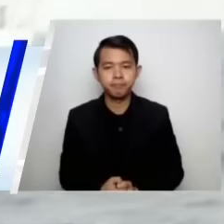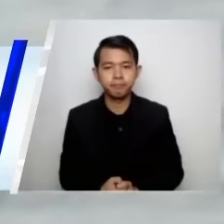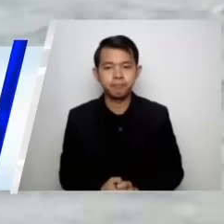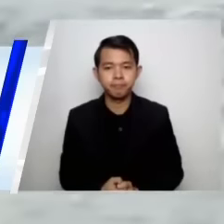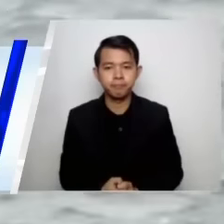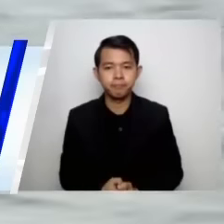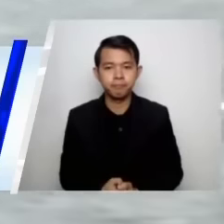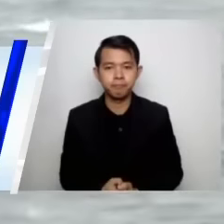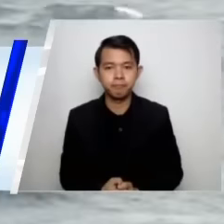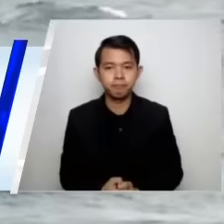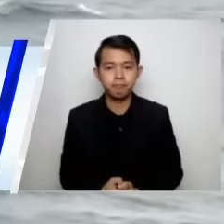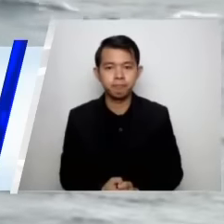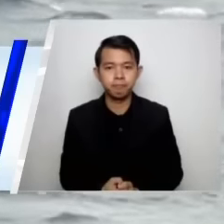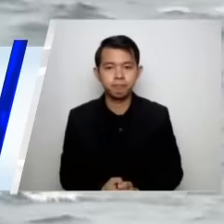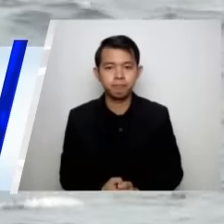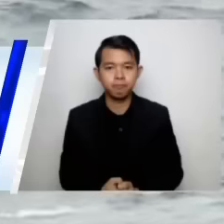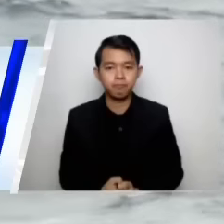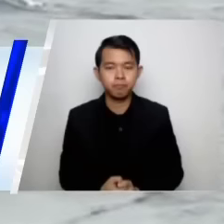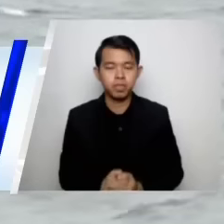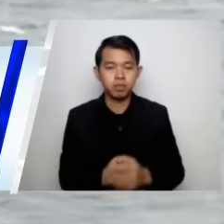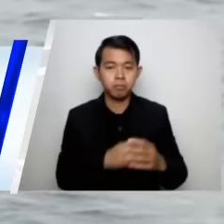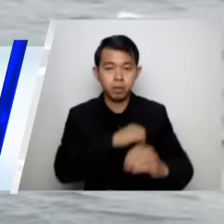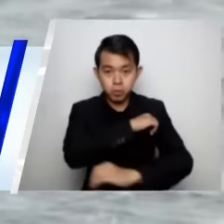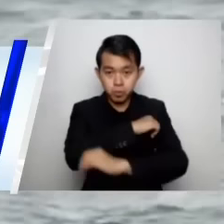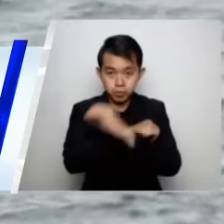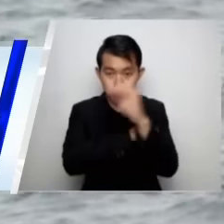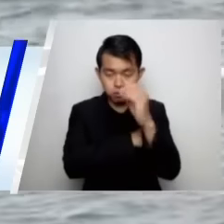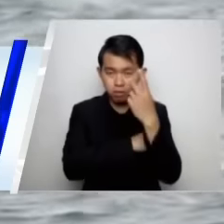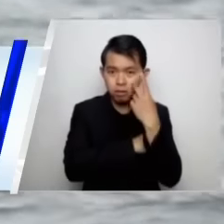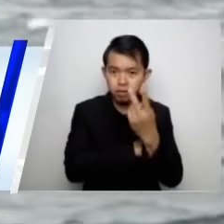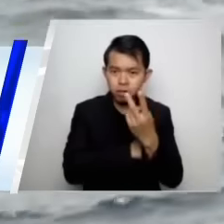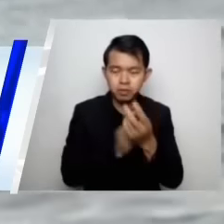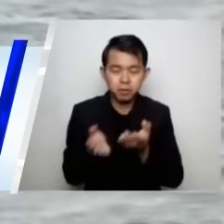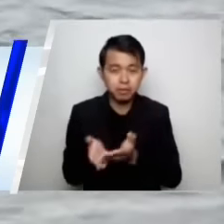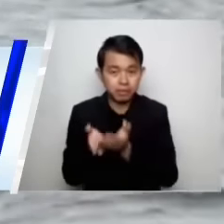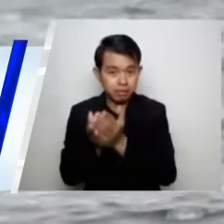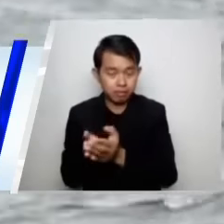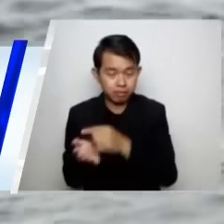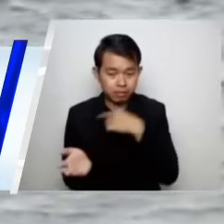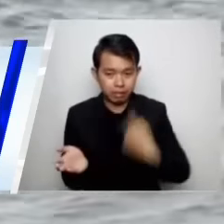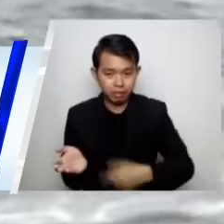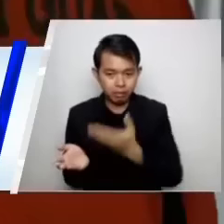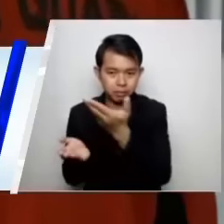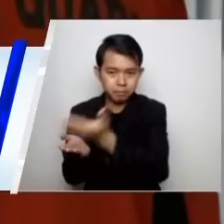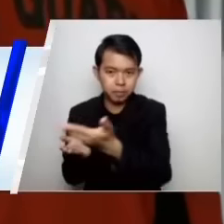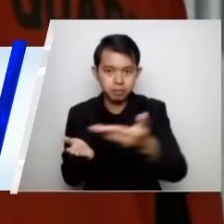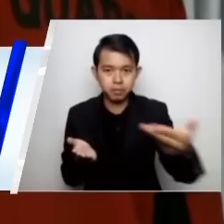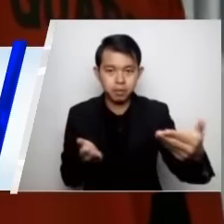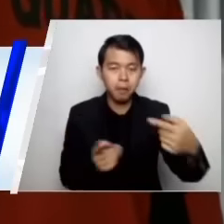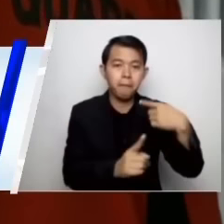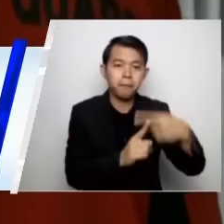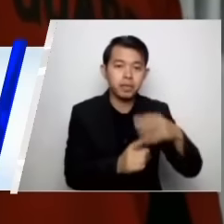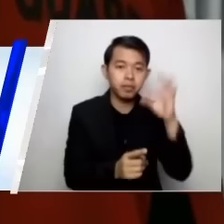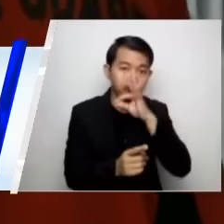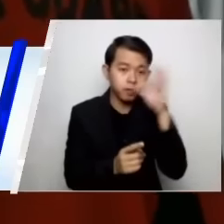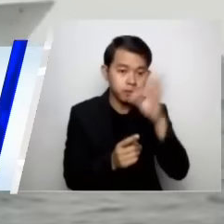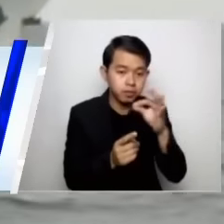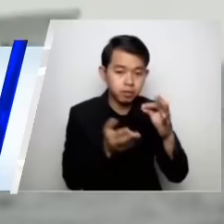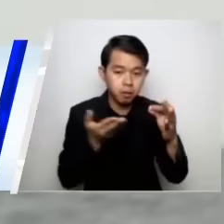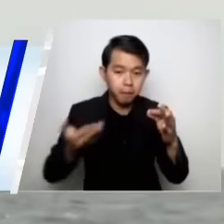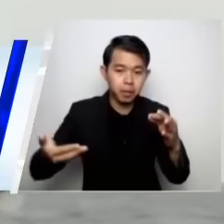Pagputok ng liwanag, namataan namin ang ilan pang Chinese vessels. Natanaw na rin namin ang mga Pilipinong mangingisdang dalawang linggo nang nasa Rosal